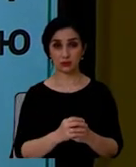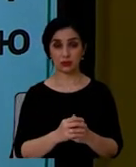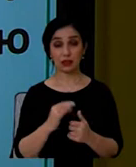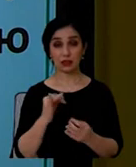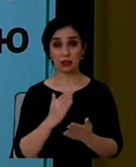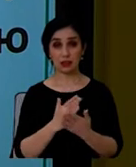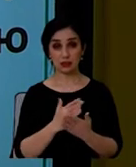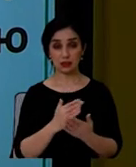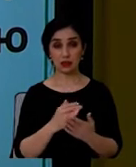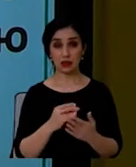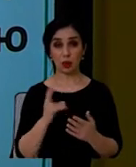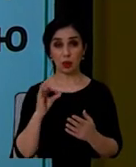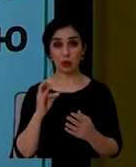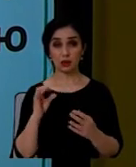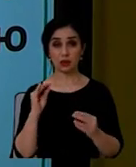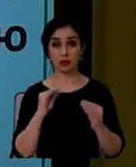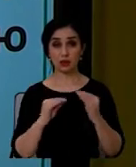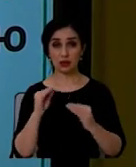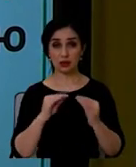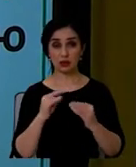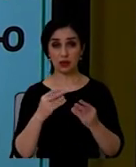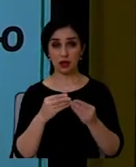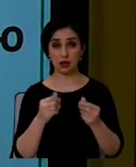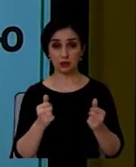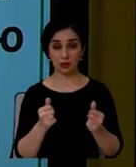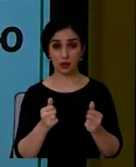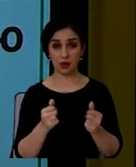И есть концентрация раствора